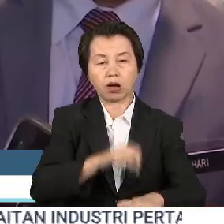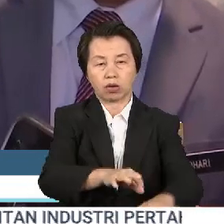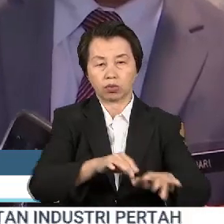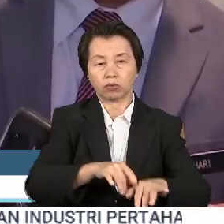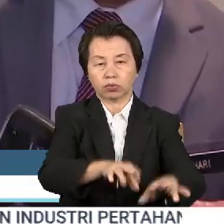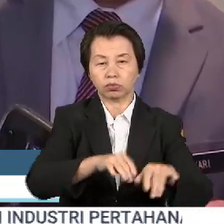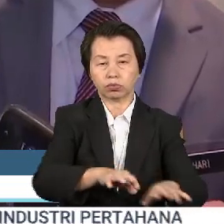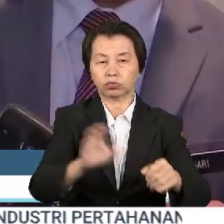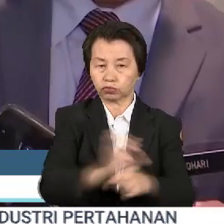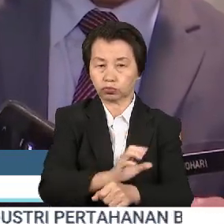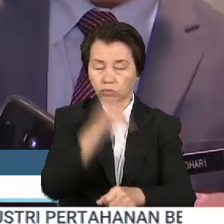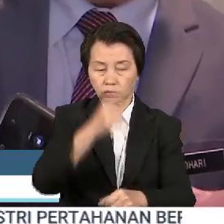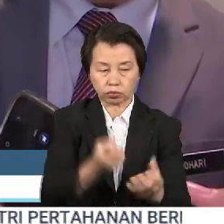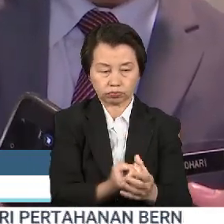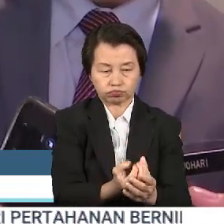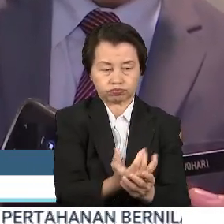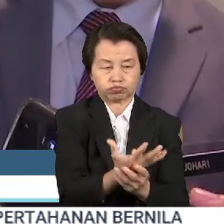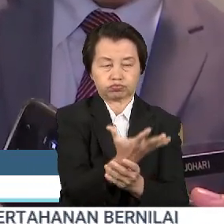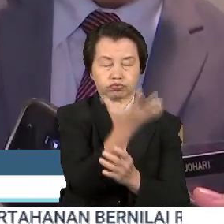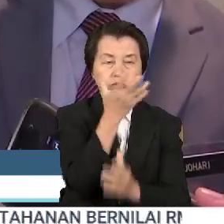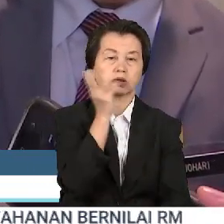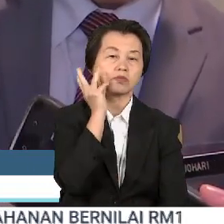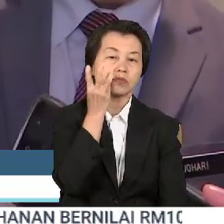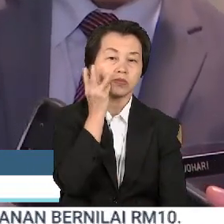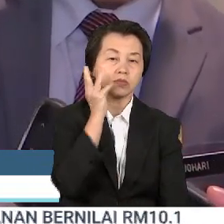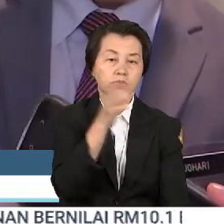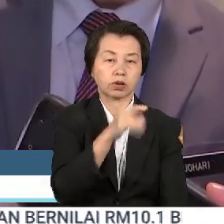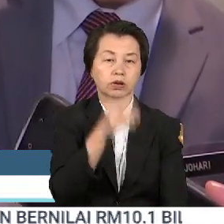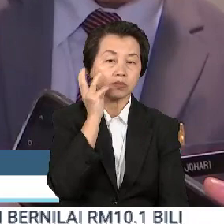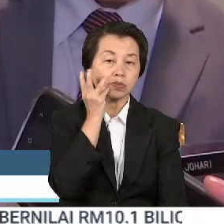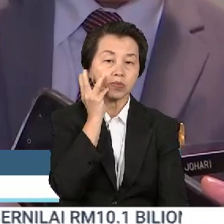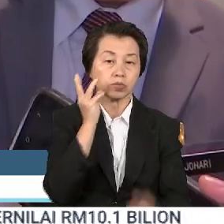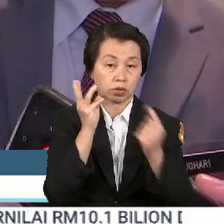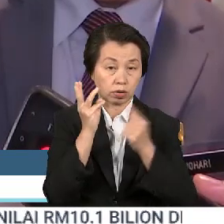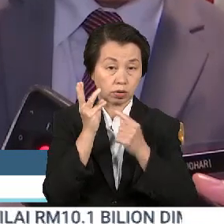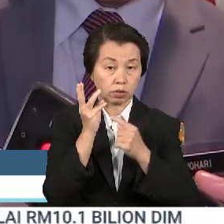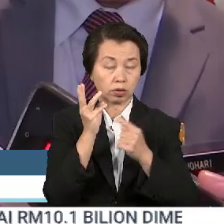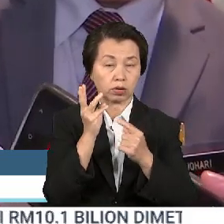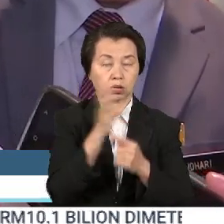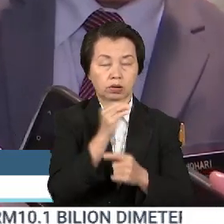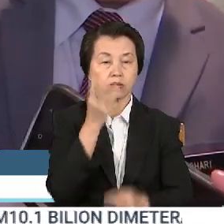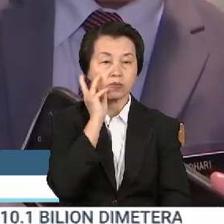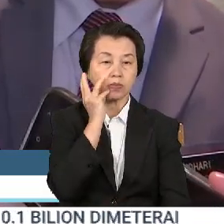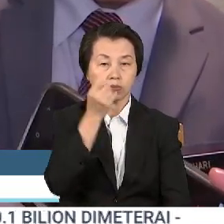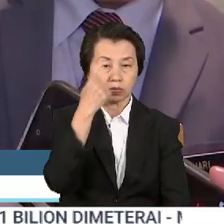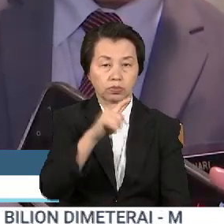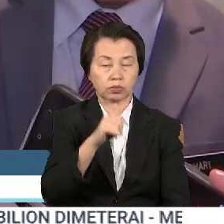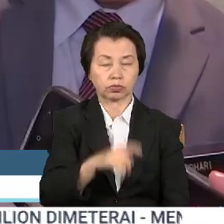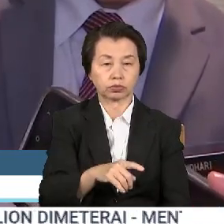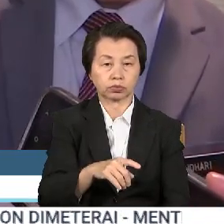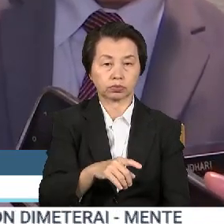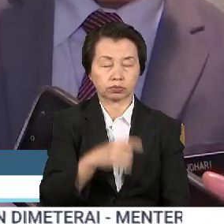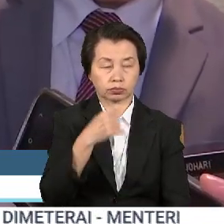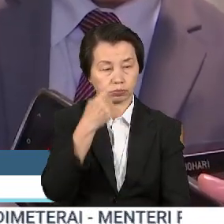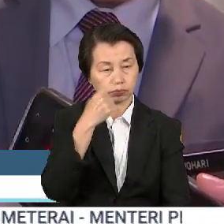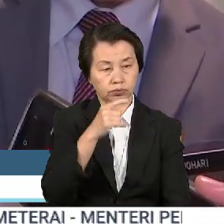mencukupi untuk penghasilan padi dan ini padi penghasilan padi dan beras untuk negara ini.